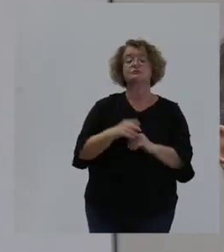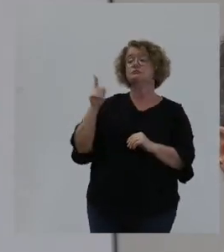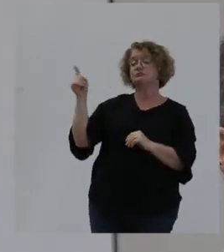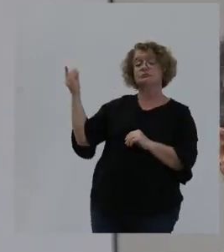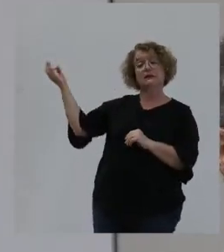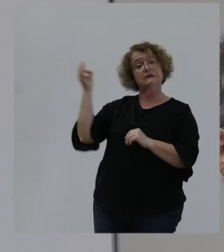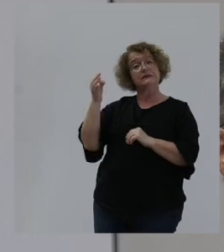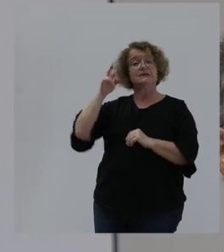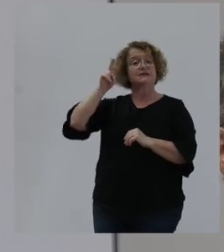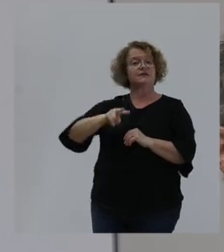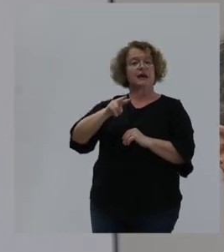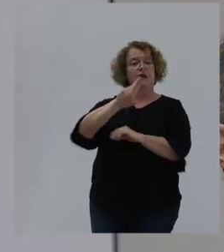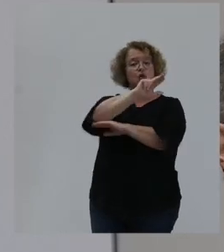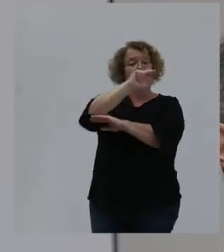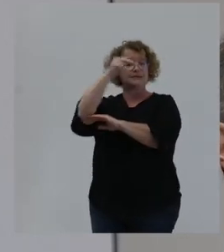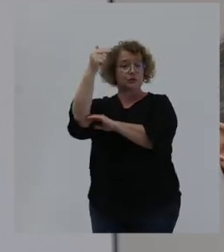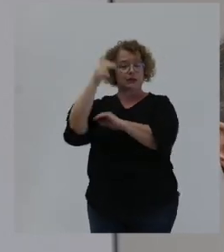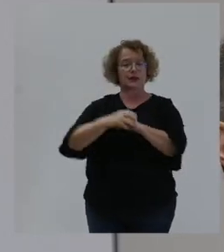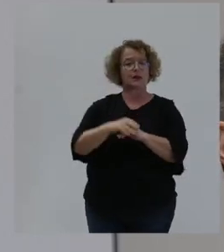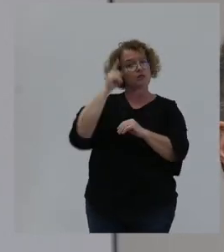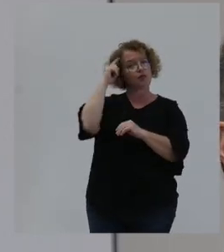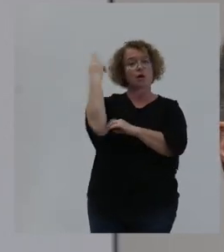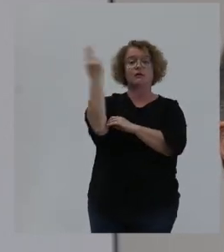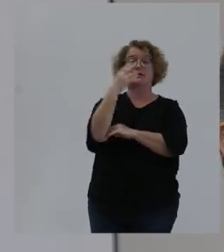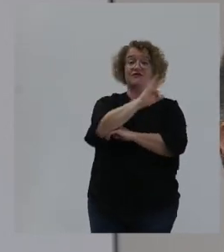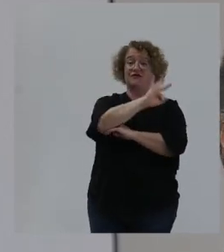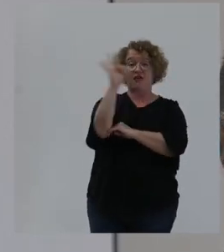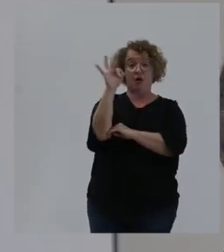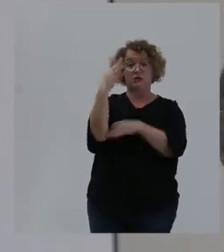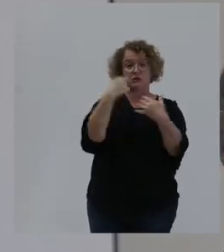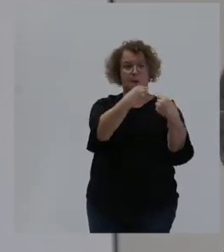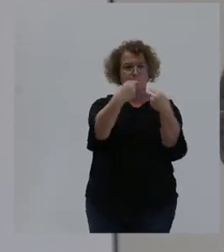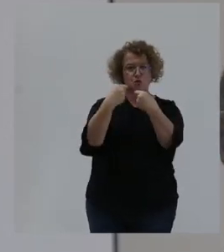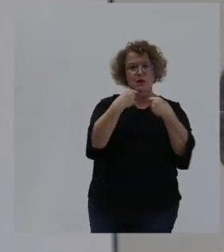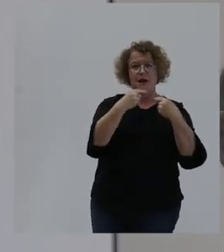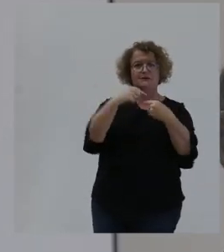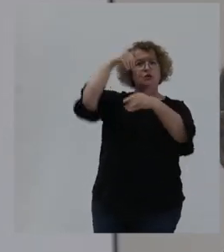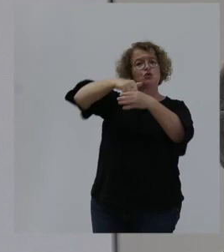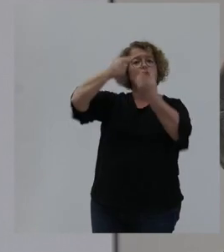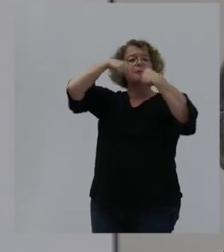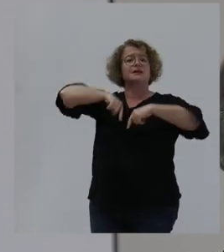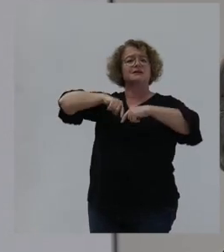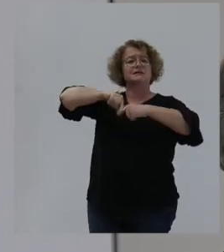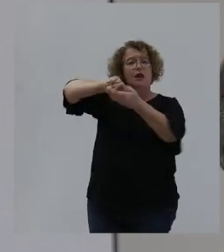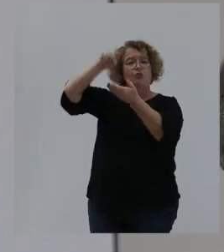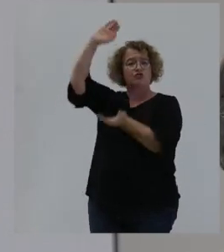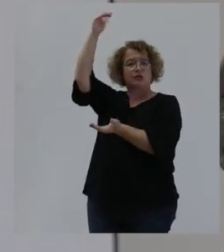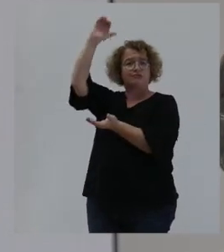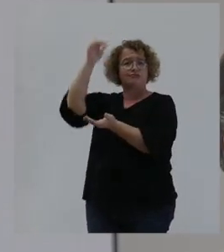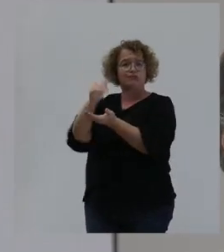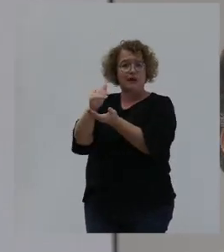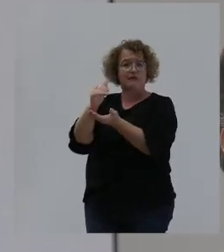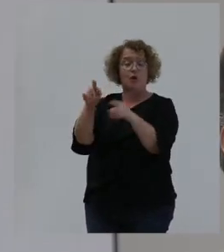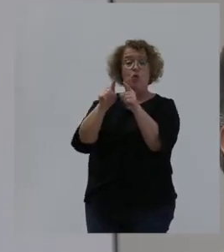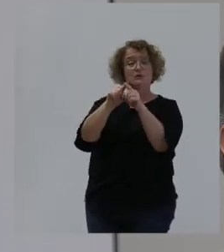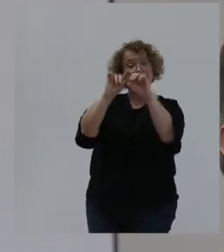rappelé, au niveau national, d'abord parce que l'université française est à nouveau menacée par des arbitrages ministériels, tant sur le plan budgétaire que sur